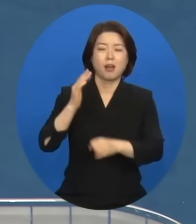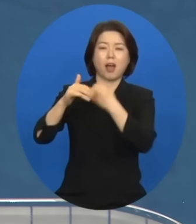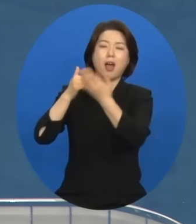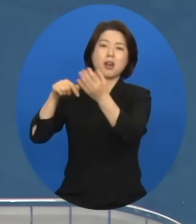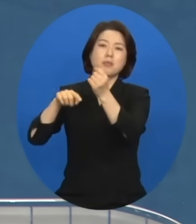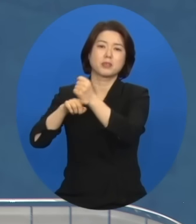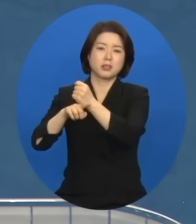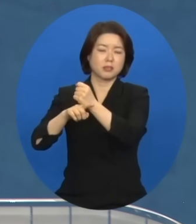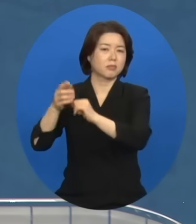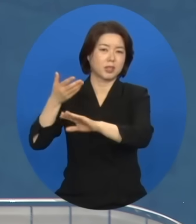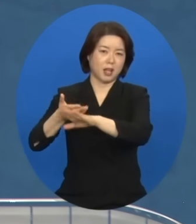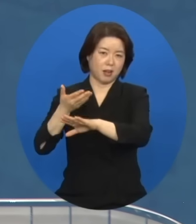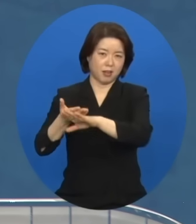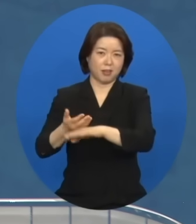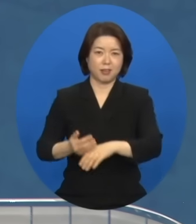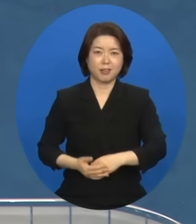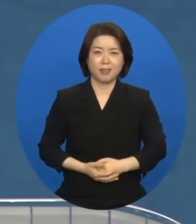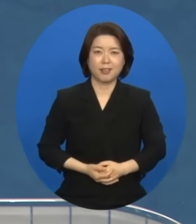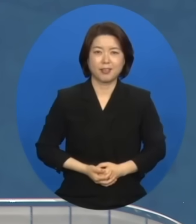뜻은 달랐어요.